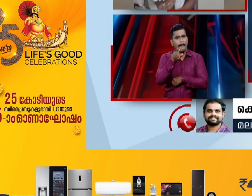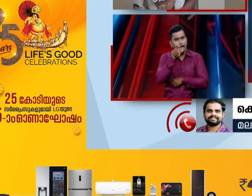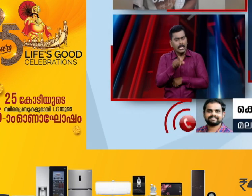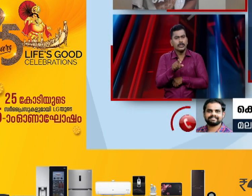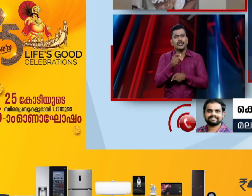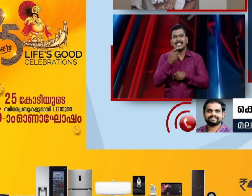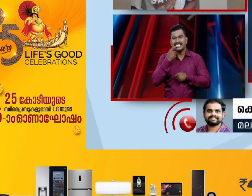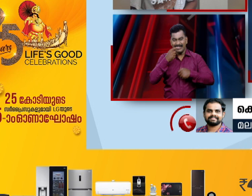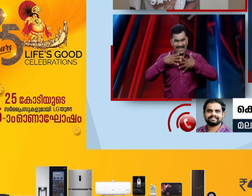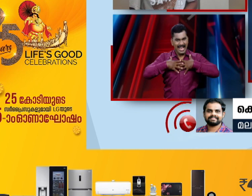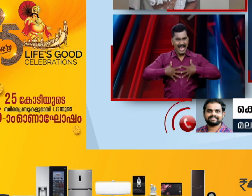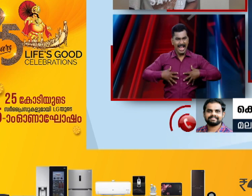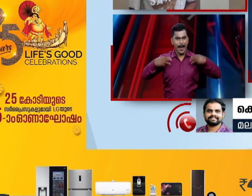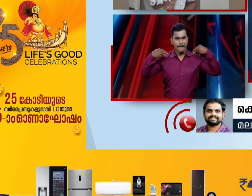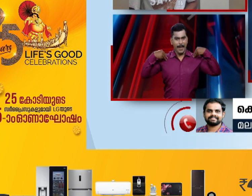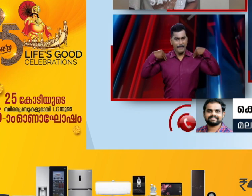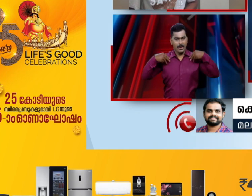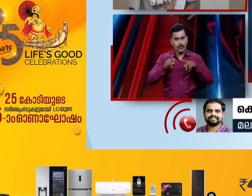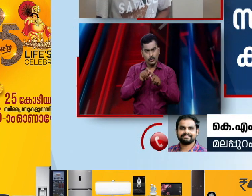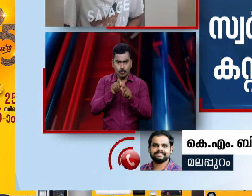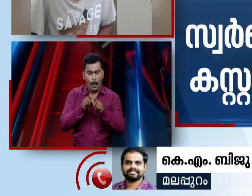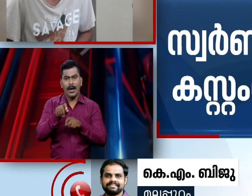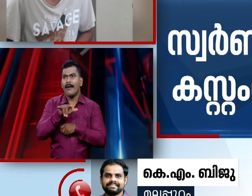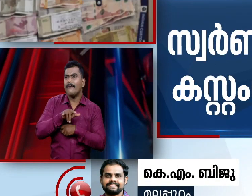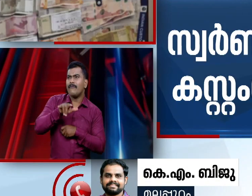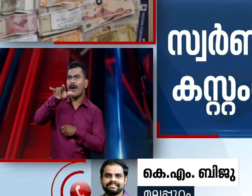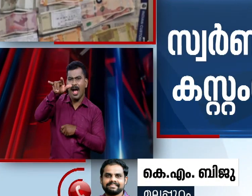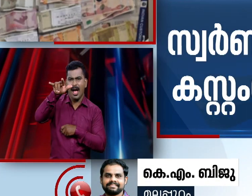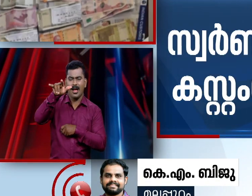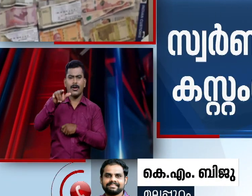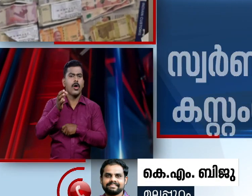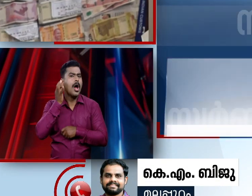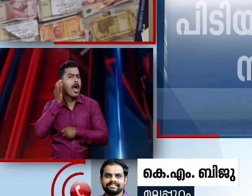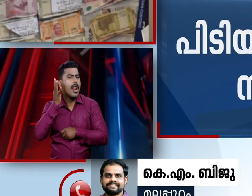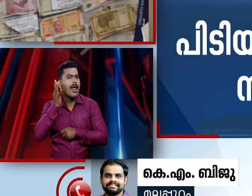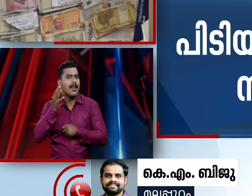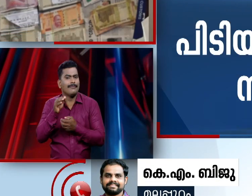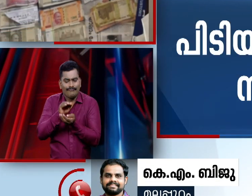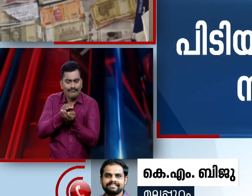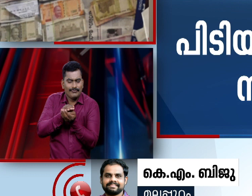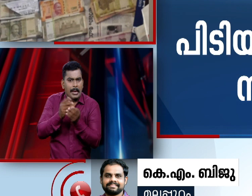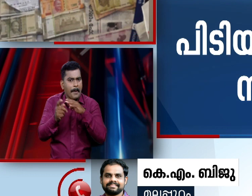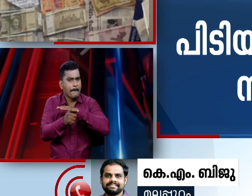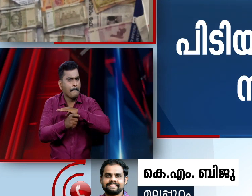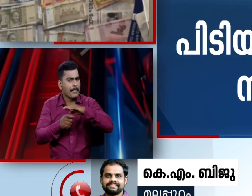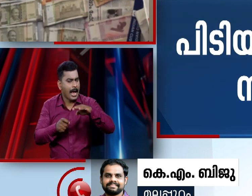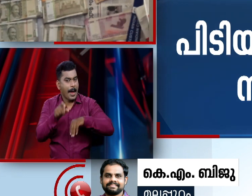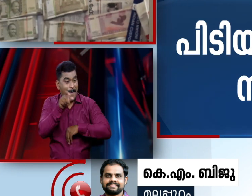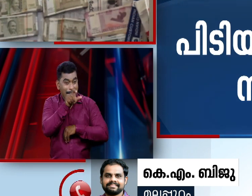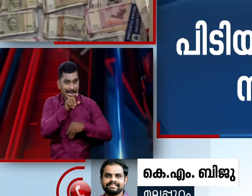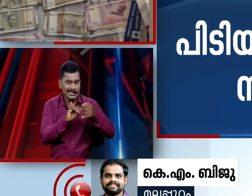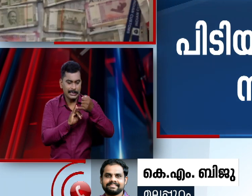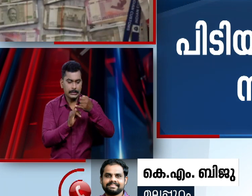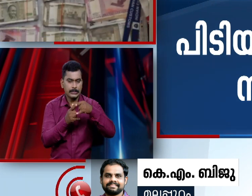ബന്ധപ്പെട്ട് പിടിയിലാവുന്നത്. ഇന്ന് രണ്ട് യാത്രക്കാർ വിമാനത്തിൽ, കരിപ്പൂർ വിമാനത്താവളത്തിൽ ഇറങ്ങിയ രണ്ട് യാത്രക്കാർ സ്വർണം കടത്തുന്നു എന്നൊരു രഹസ്യവിവരം